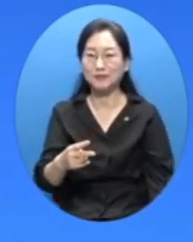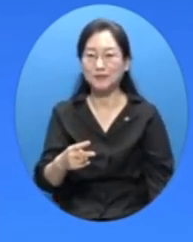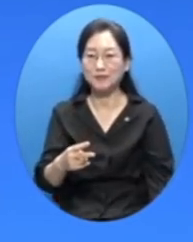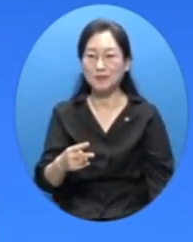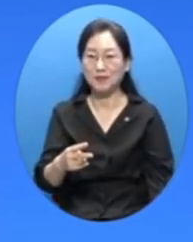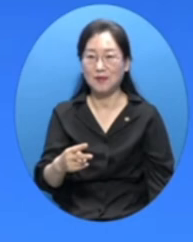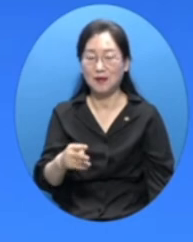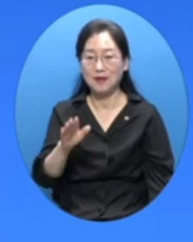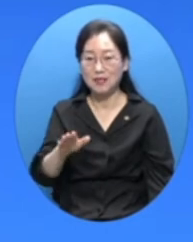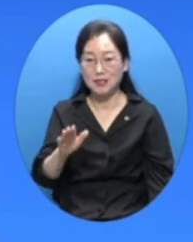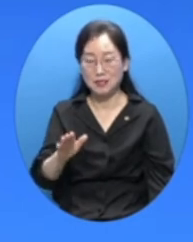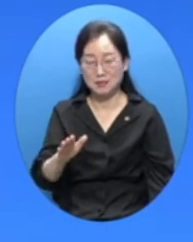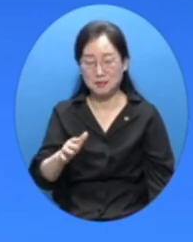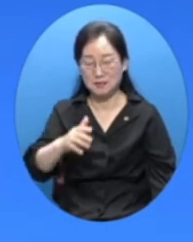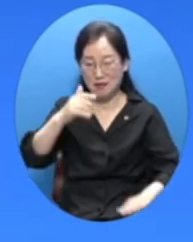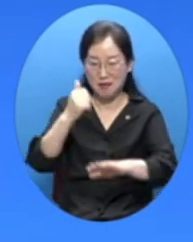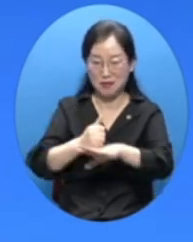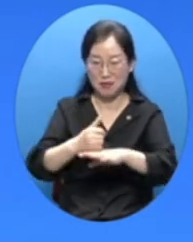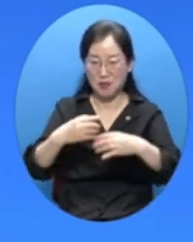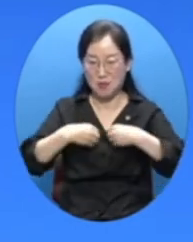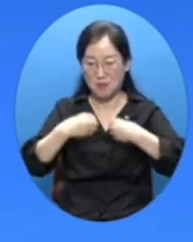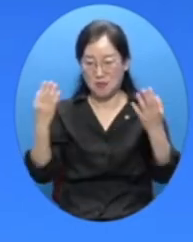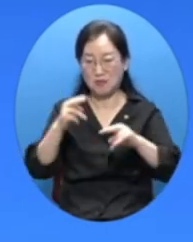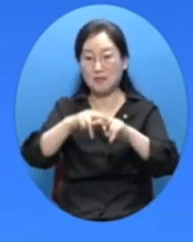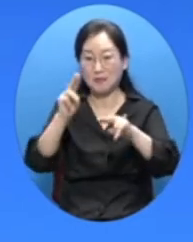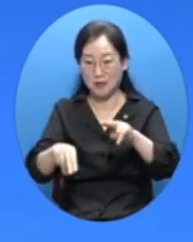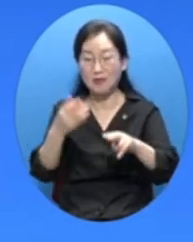11월 맞아서 옷을 벗었지만은